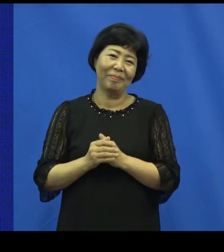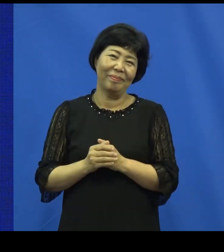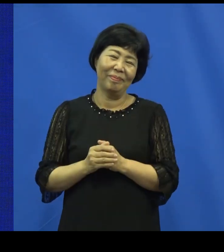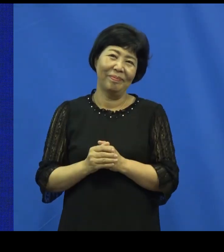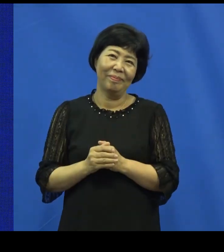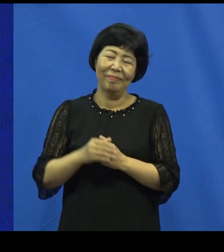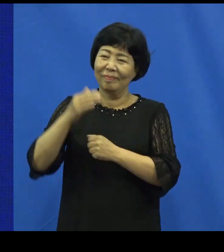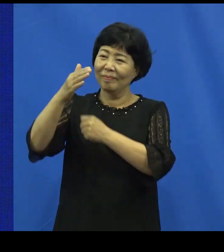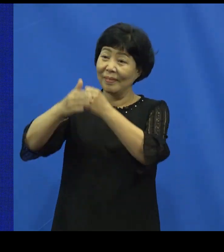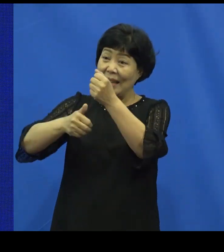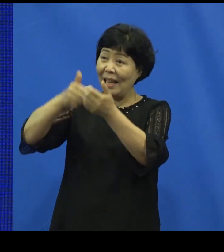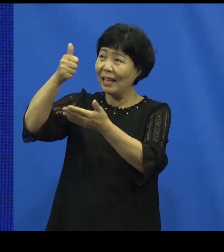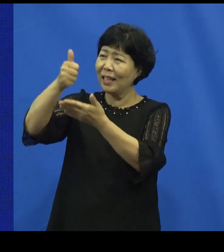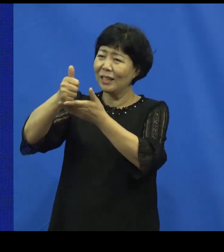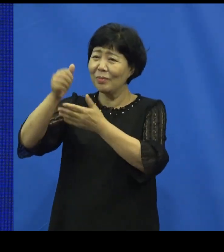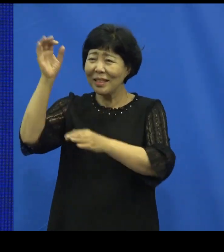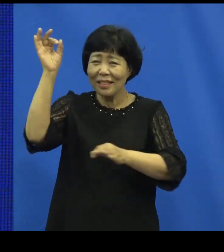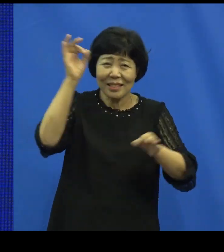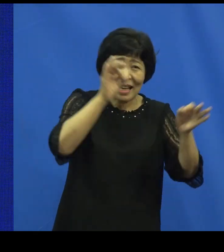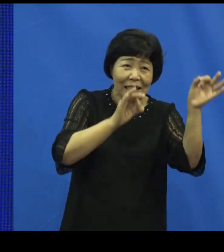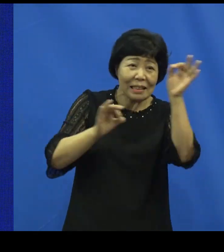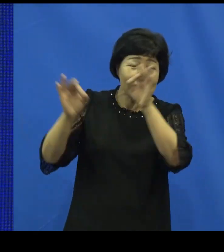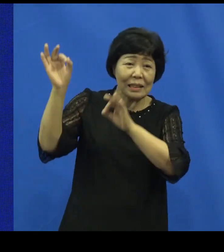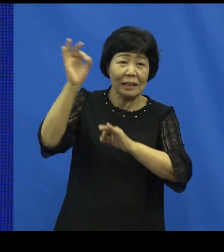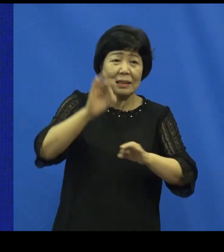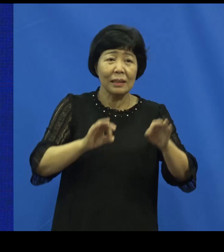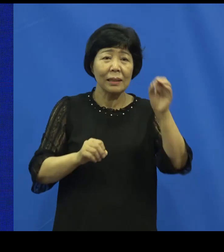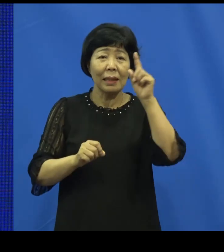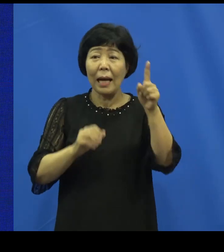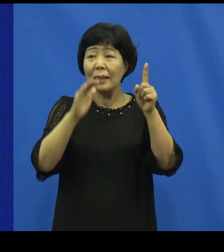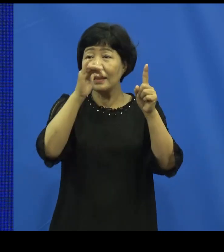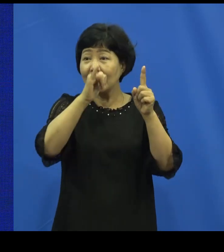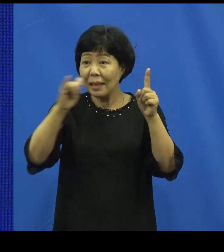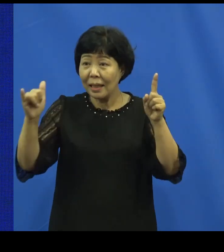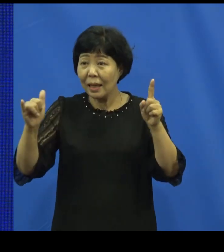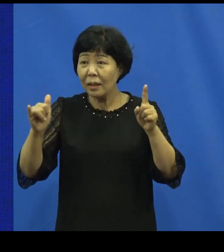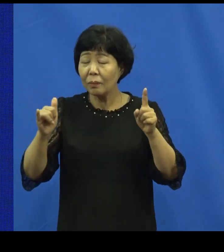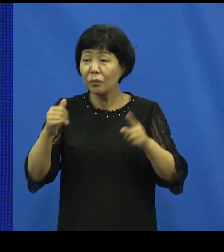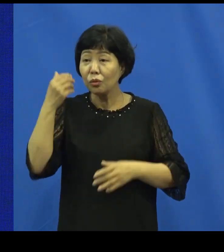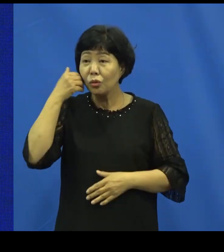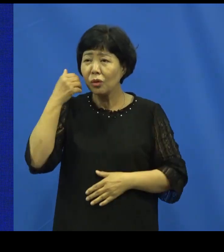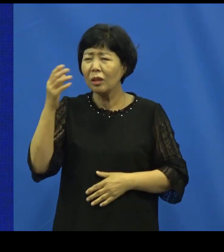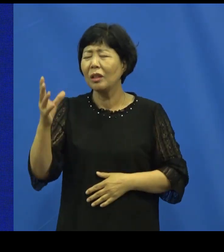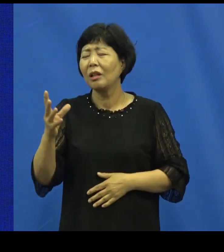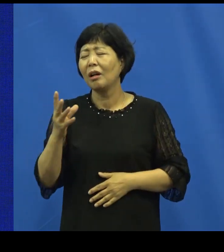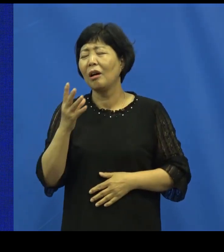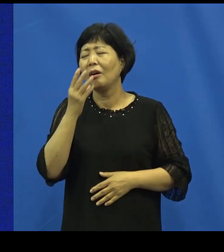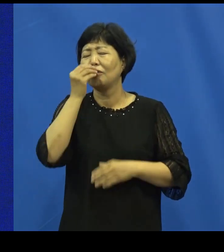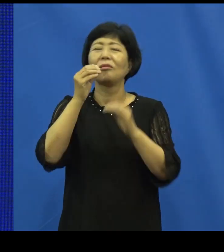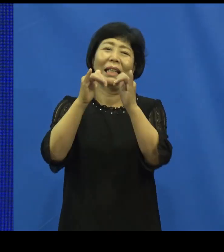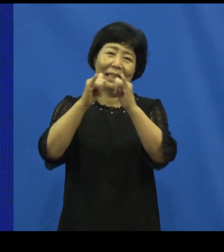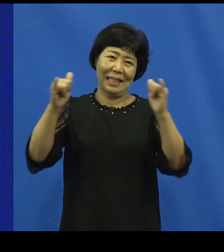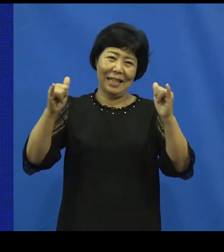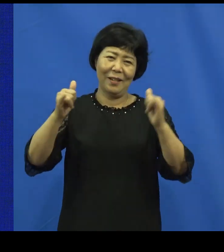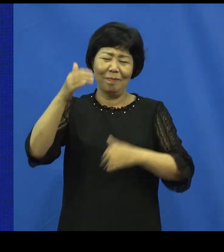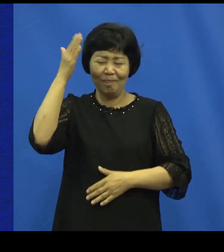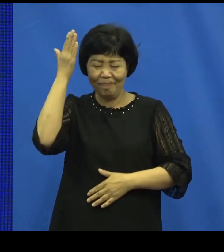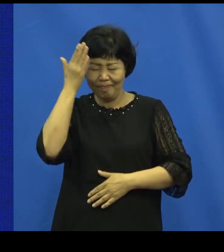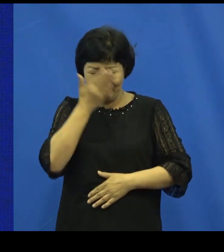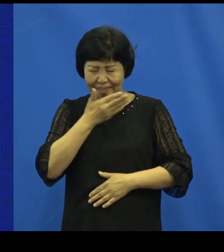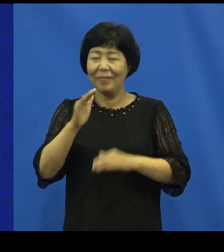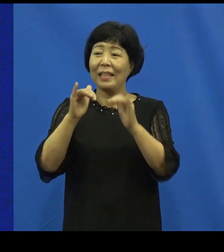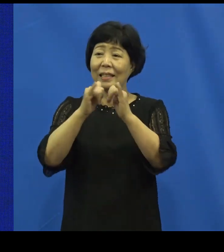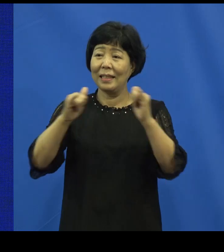그래서 여러분, 하나님이 찾으시는 한 사람은 거룩입니다. 정결함입니다. 신실함입니다. 변함이